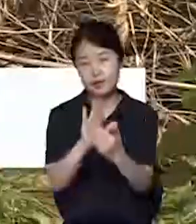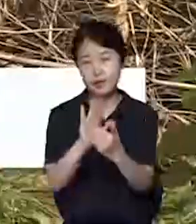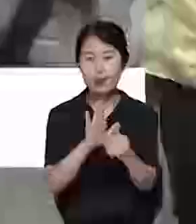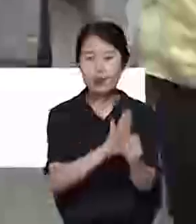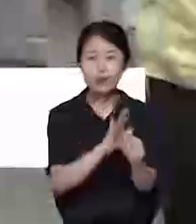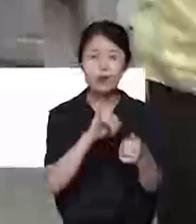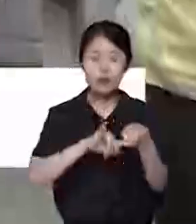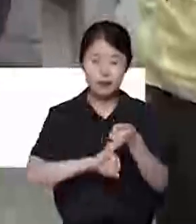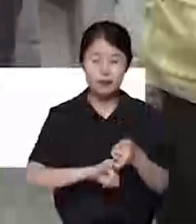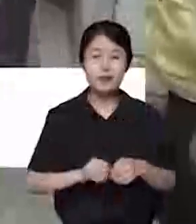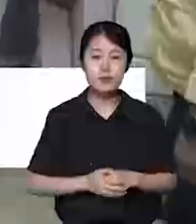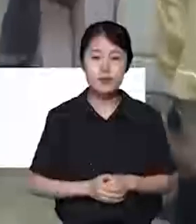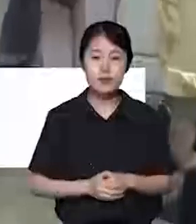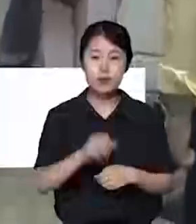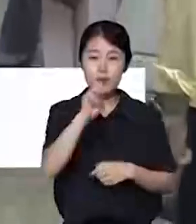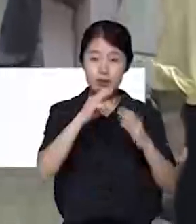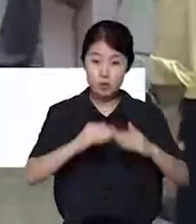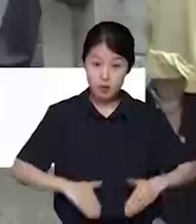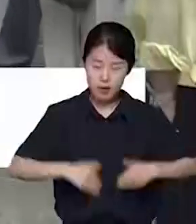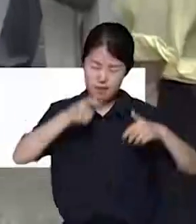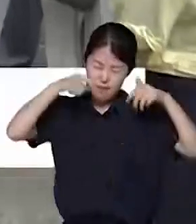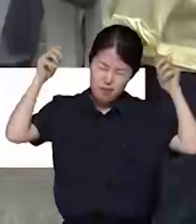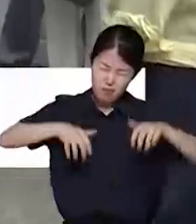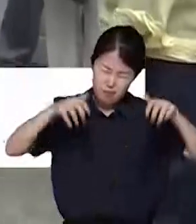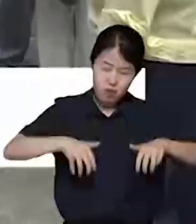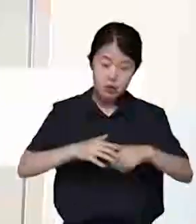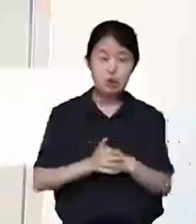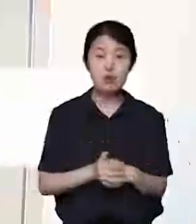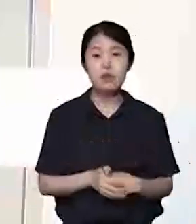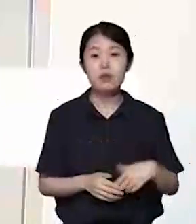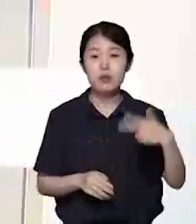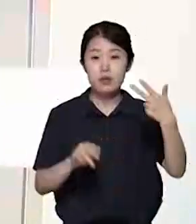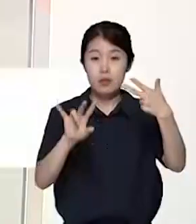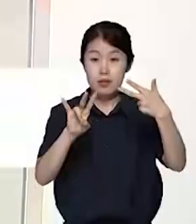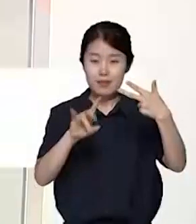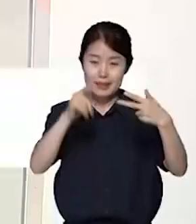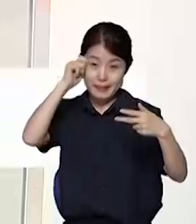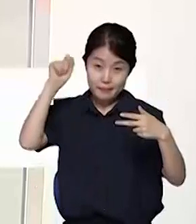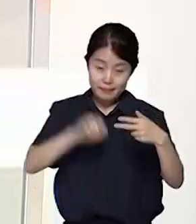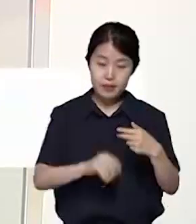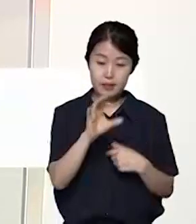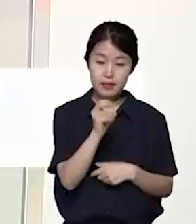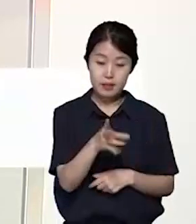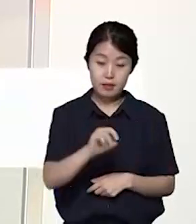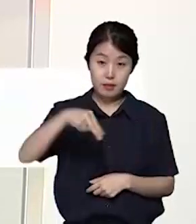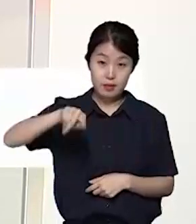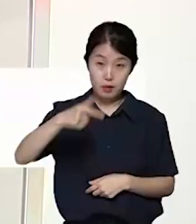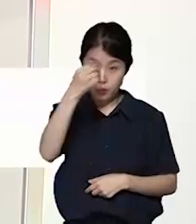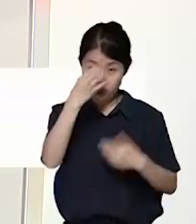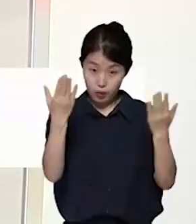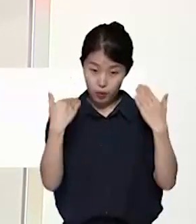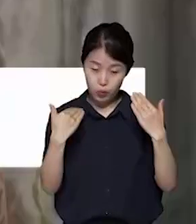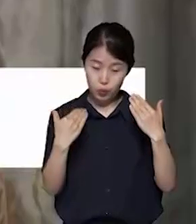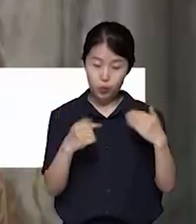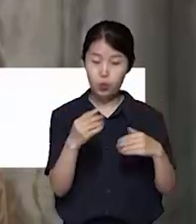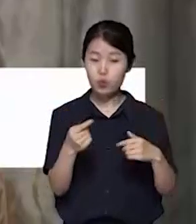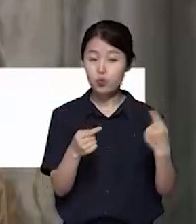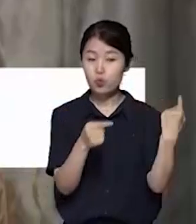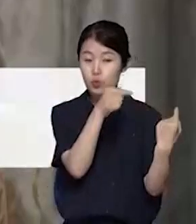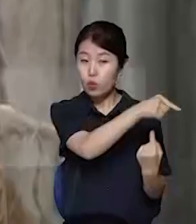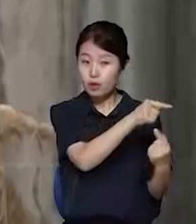밝혔습니다. 한편 광주 전남에 많은 비가 쏟아진 지난달 24일 새벽 나주 영산고등학교 뒤편 경사면이